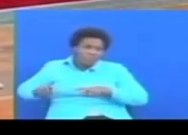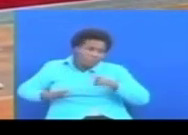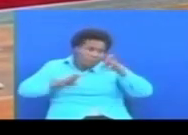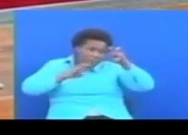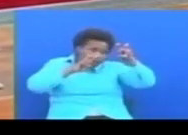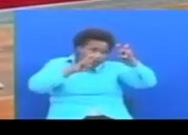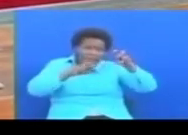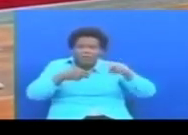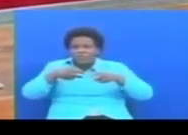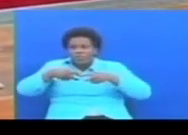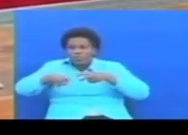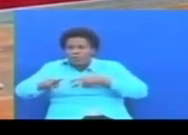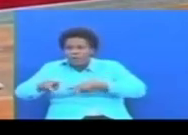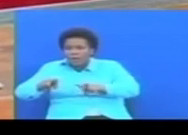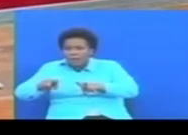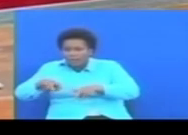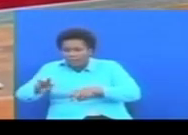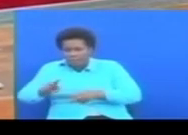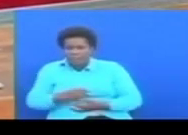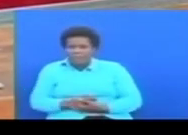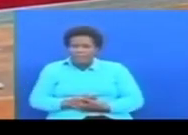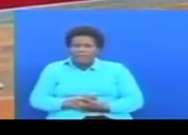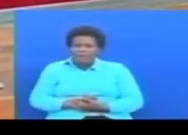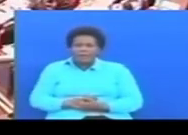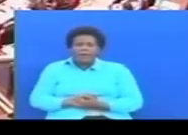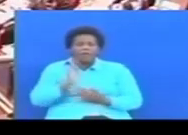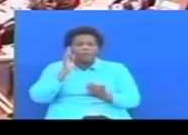50 na kula wapatao 30.